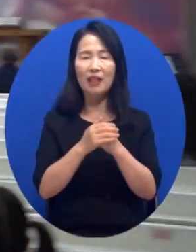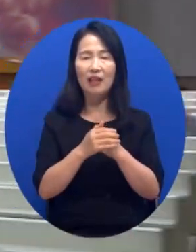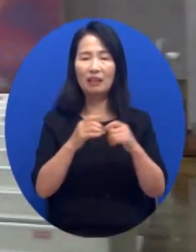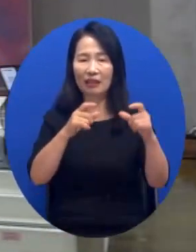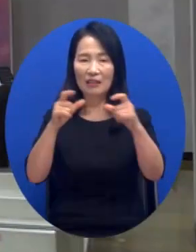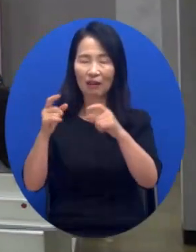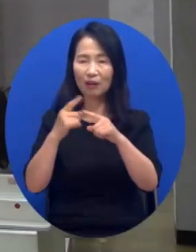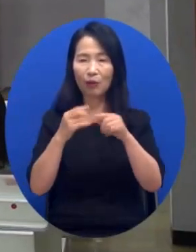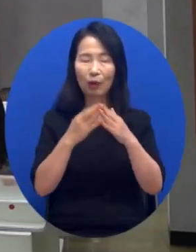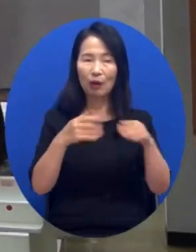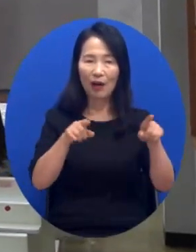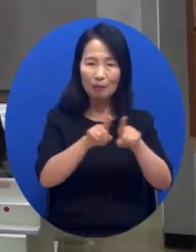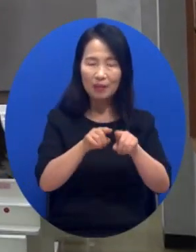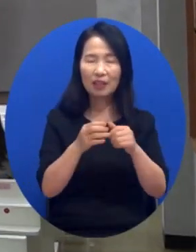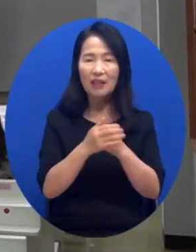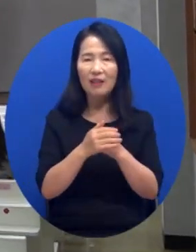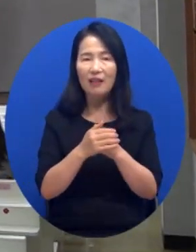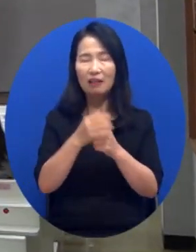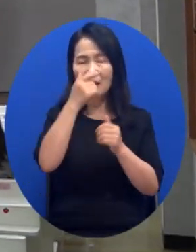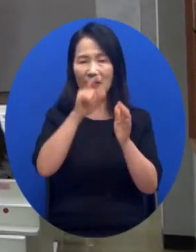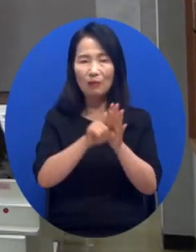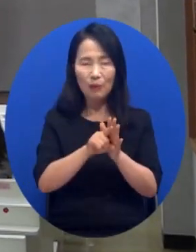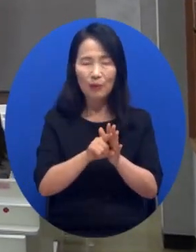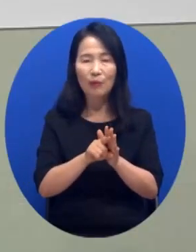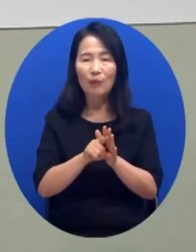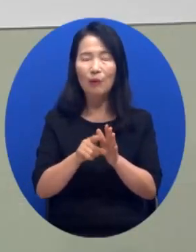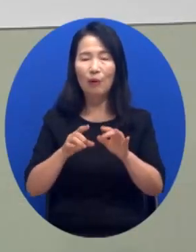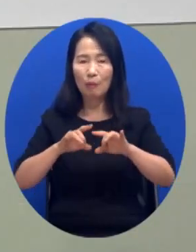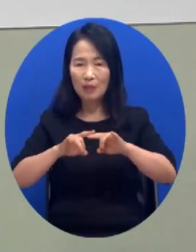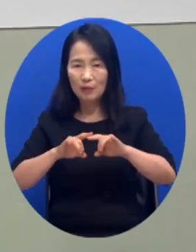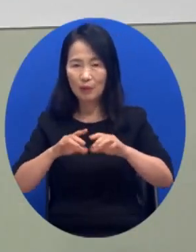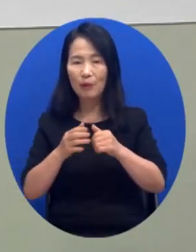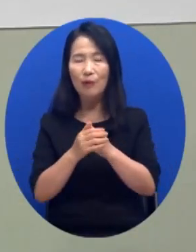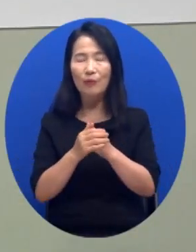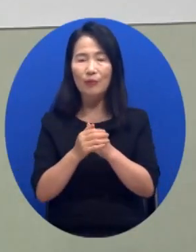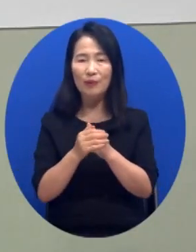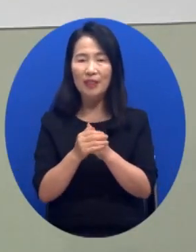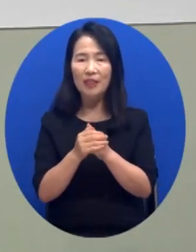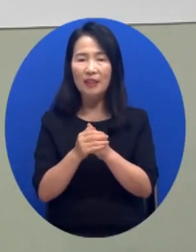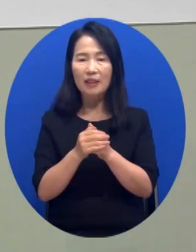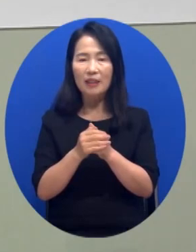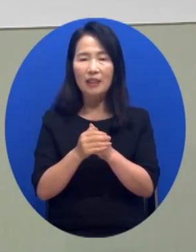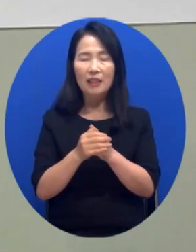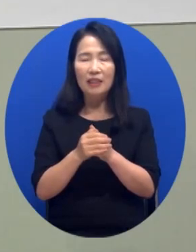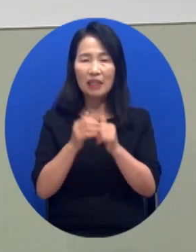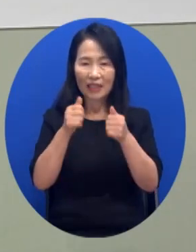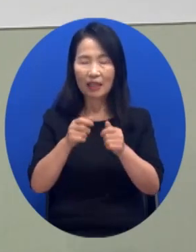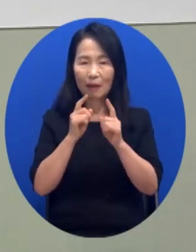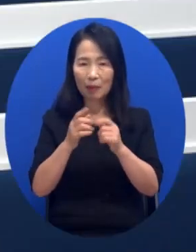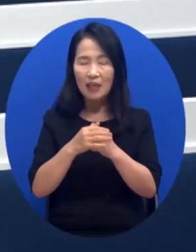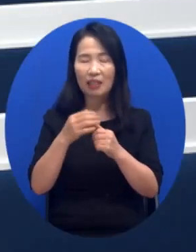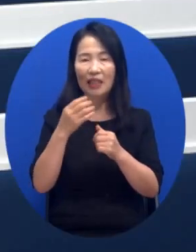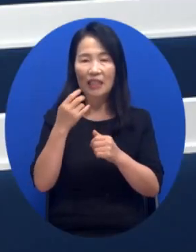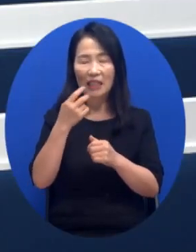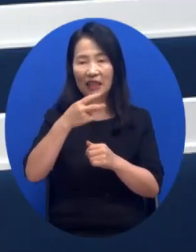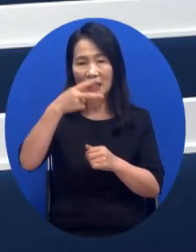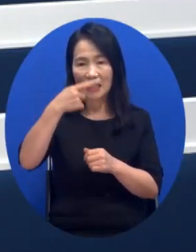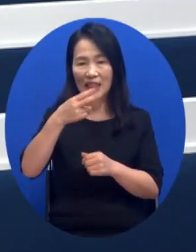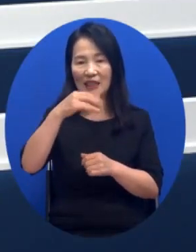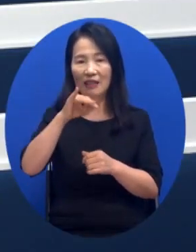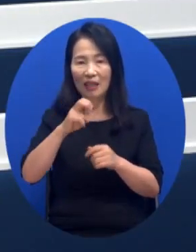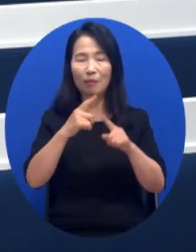지역교회와 함께 CTS의 다음 세대 비전을 나누기 위해 마련한 세미나에서 인사말을 전한 드림교회 문영길